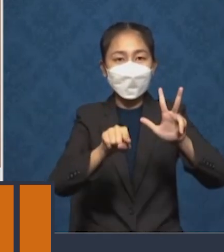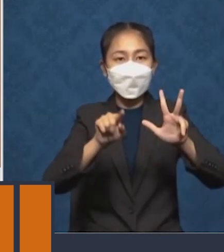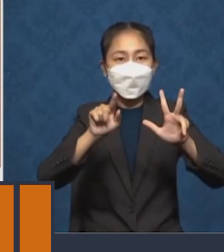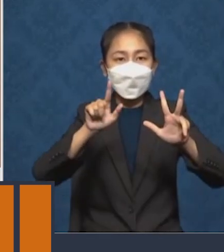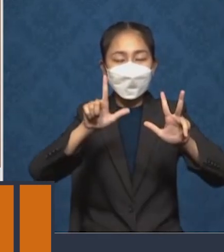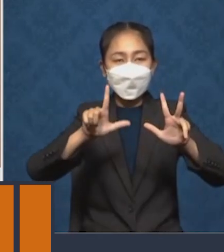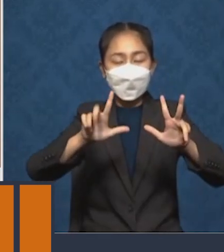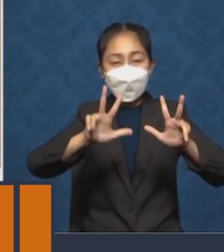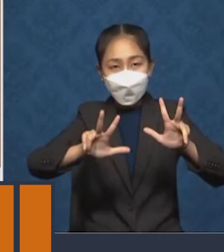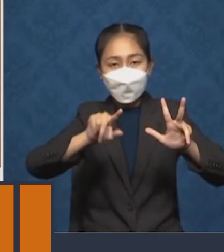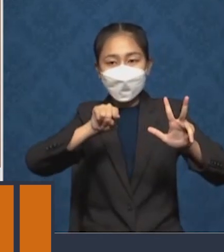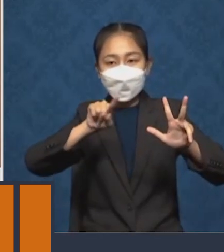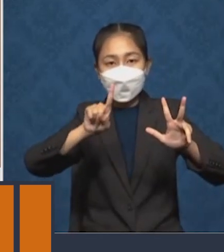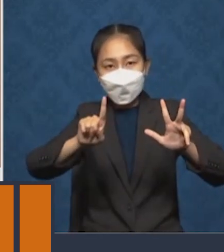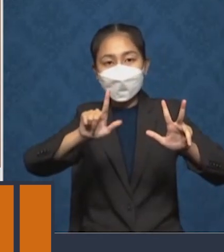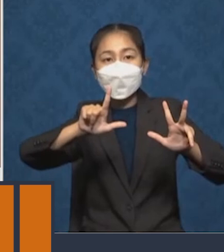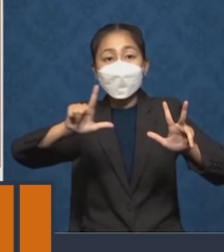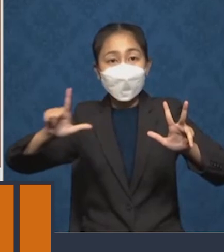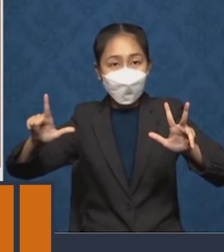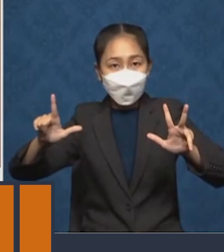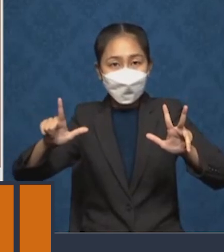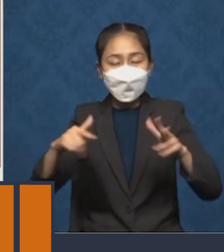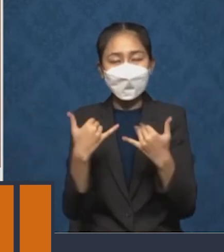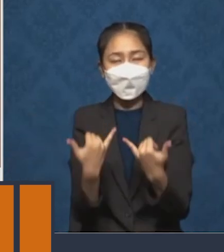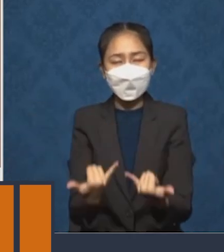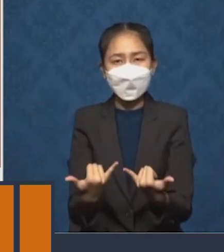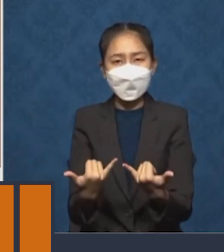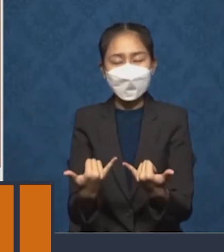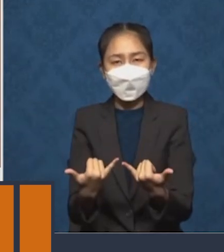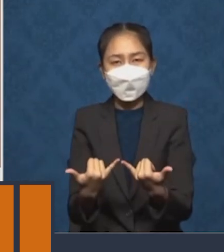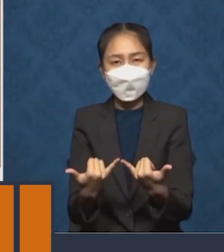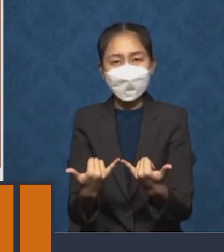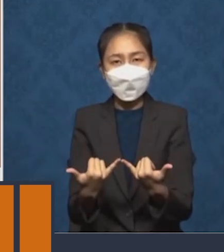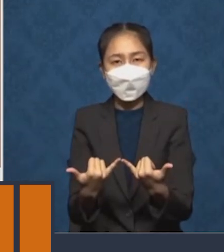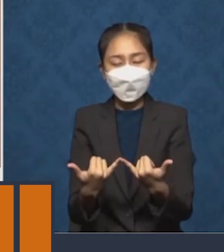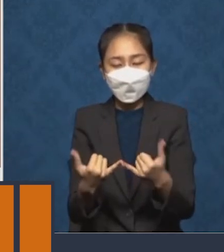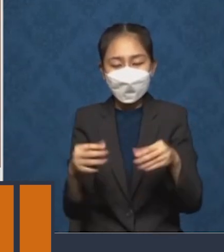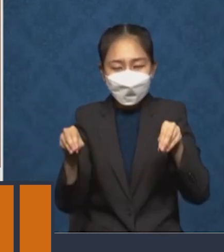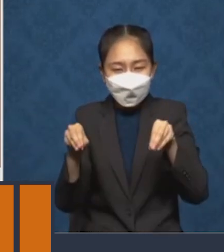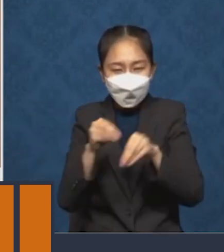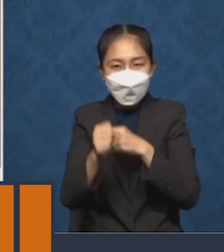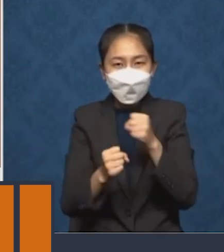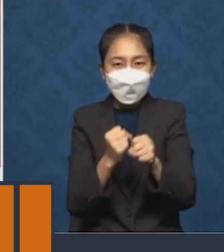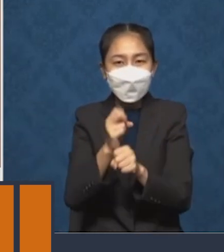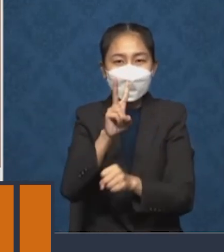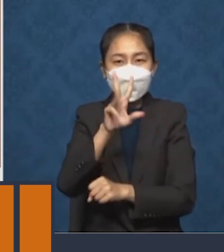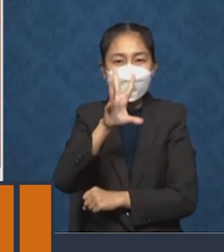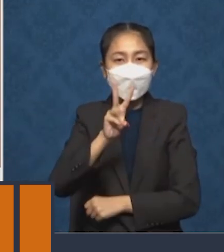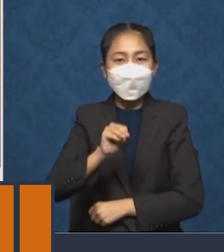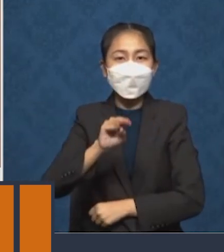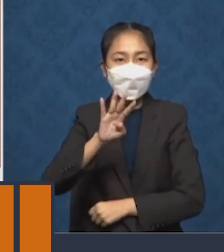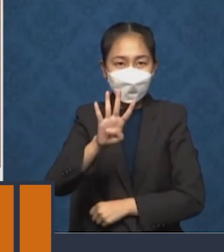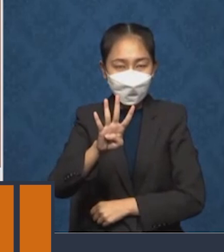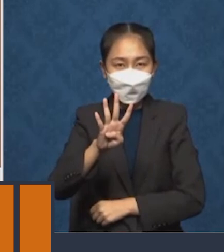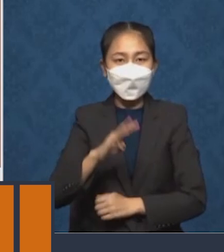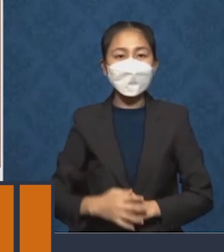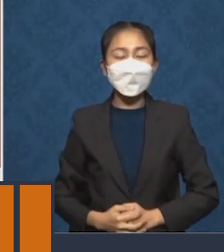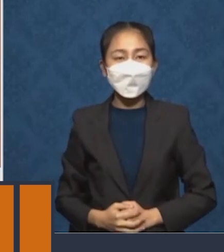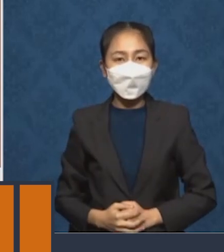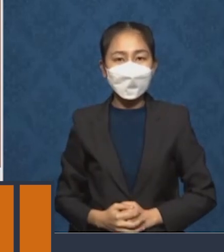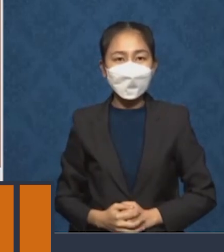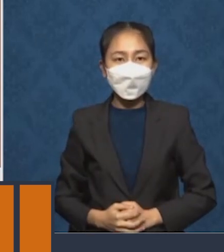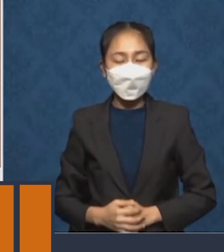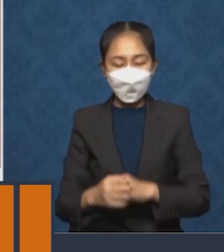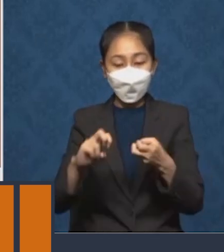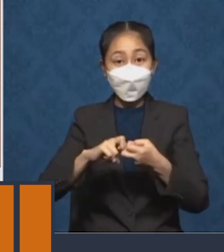ล้านบาทเท่านั้นซึ่งก็ยังคงใกล้เคียงกับในปี64เท่านั้นเองนะคะทีนี้ปัญหาเนี่ย